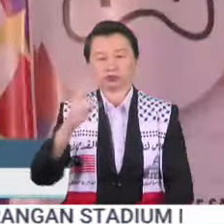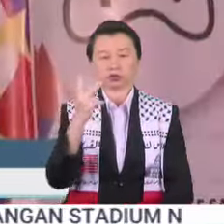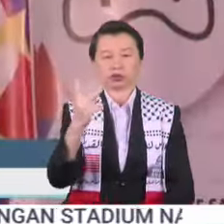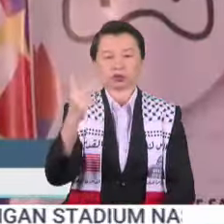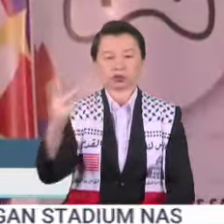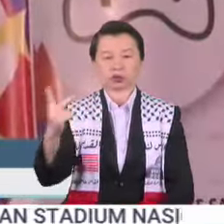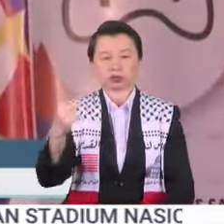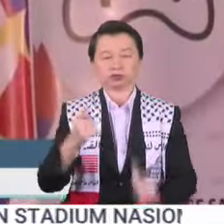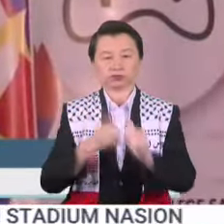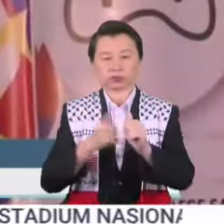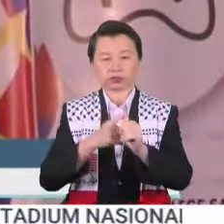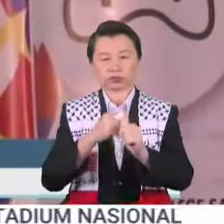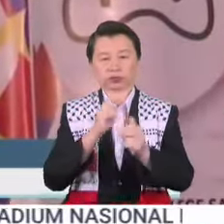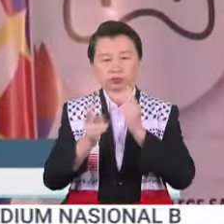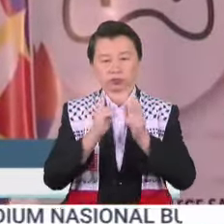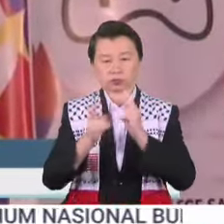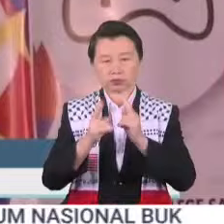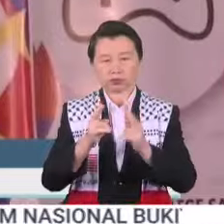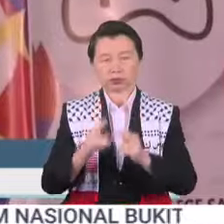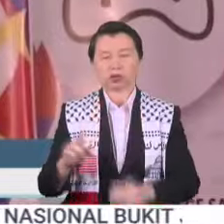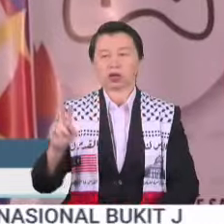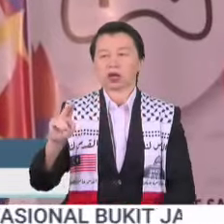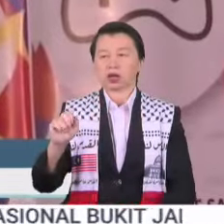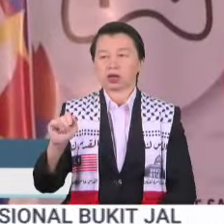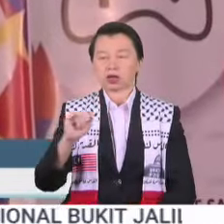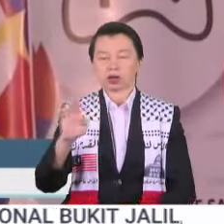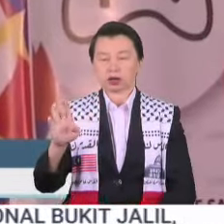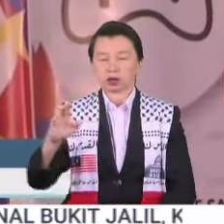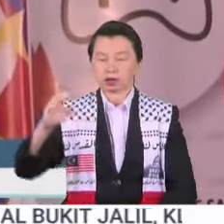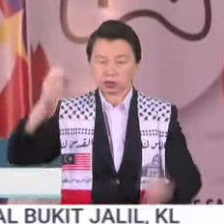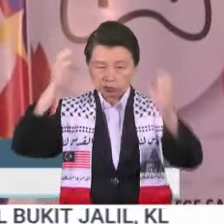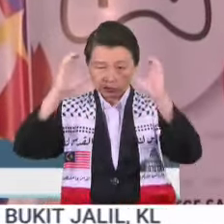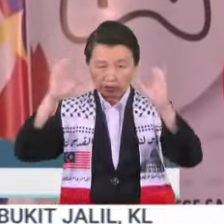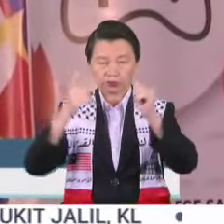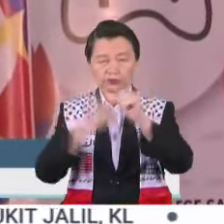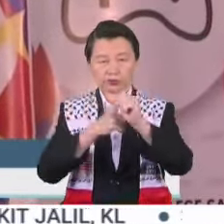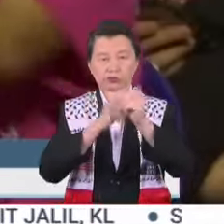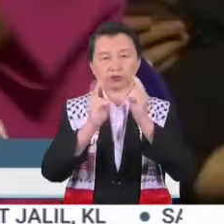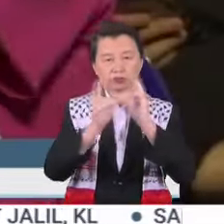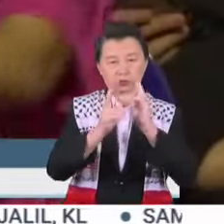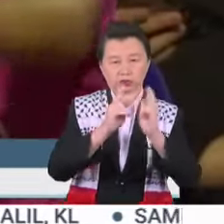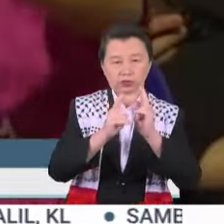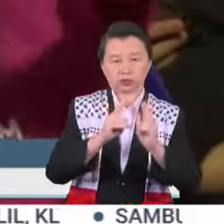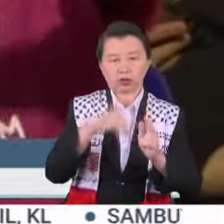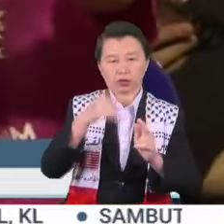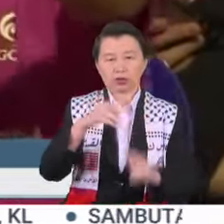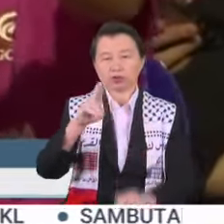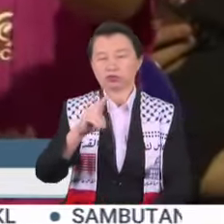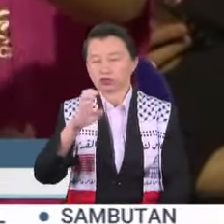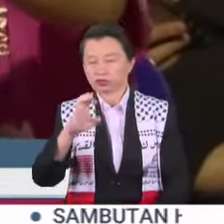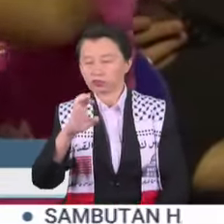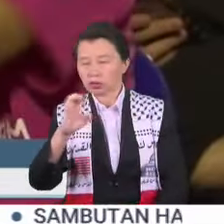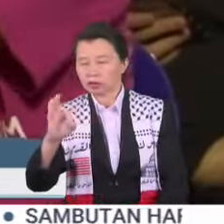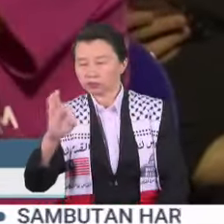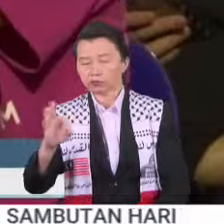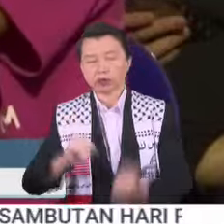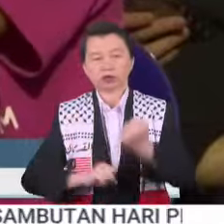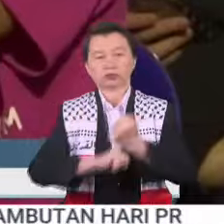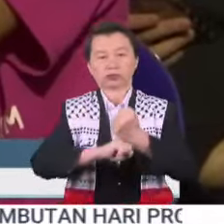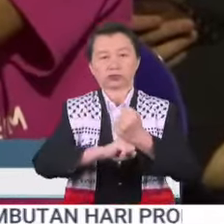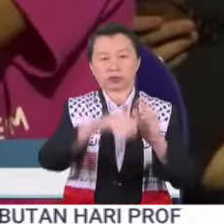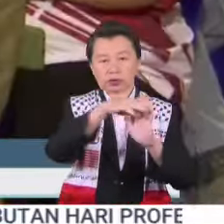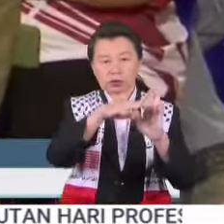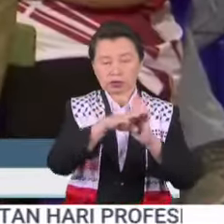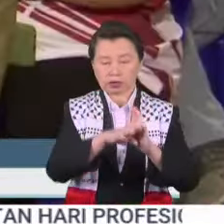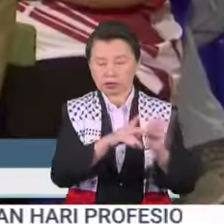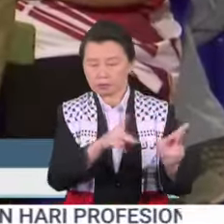Kinabalu. Terdahulu berucap, Naib Chancellor UCSF Dr. Rafiq Idris berkata, UCSF akan terus menyokong agenda